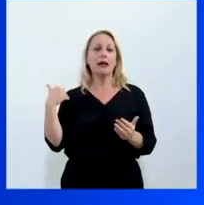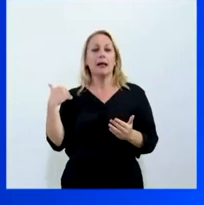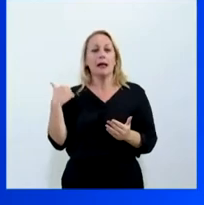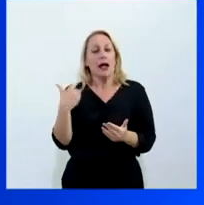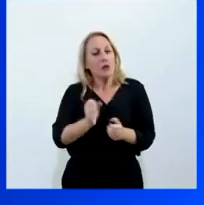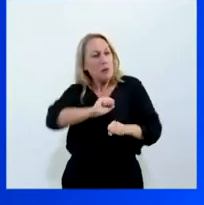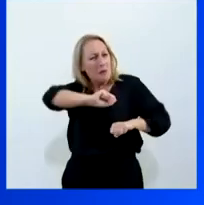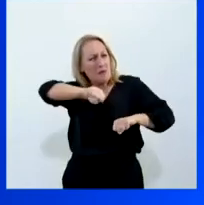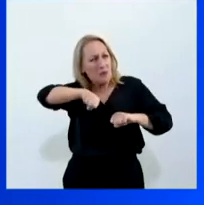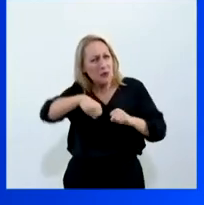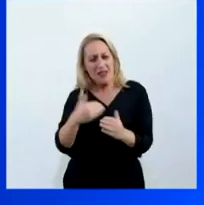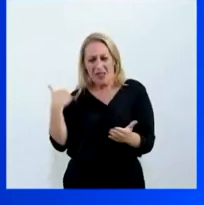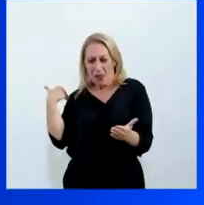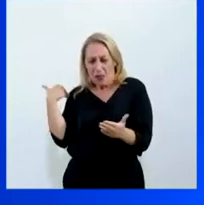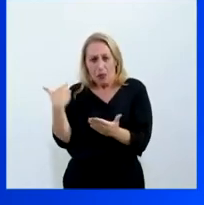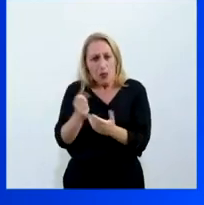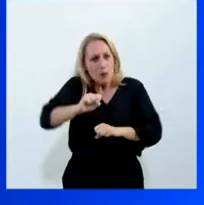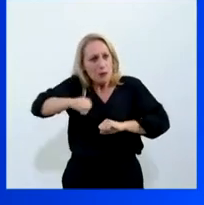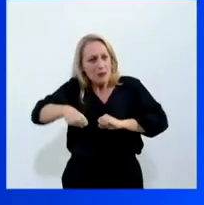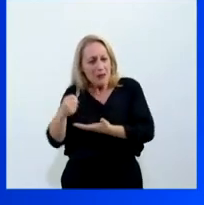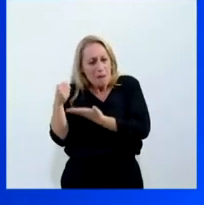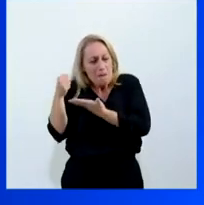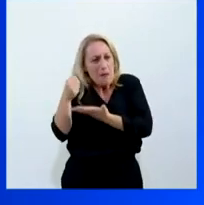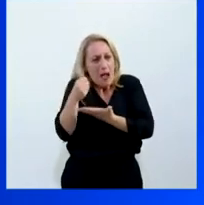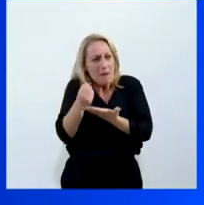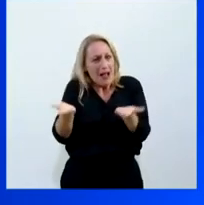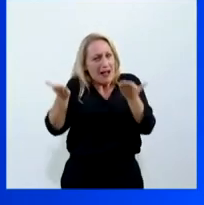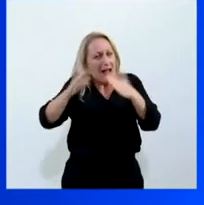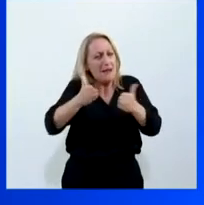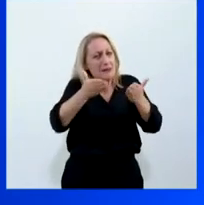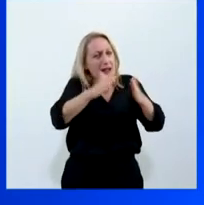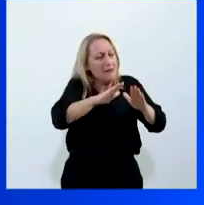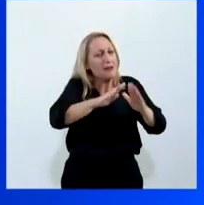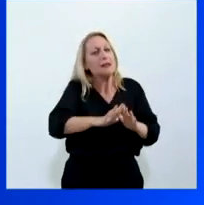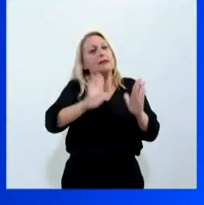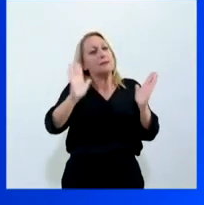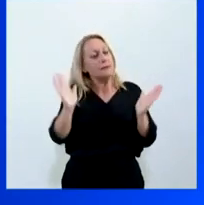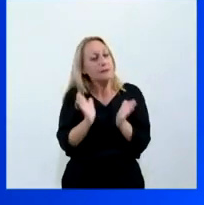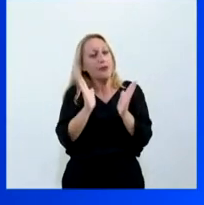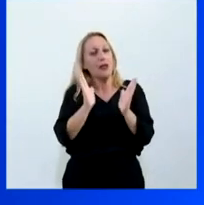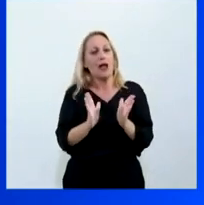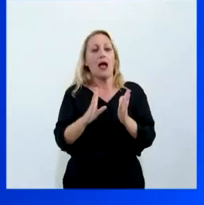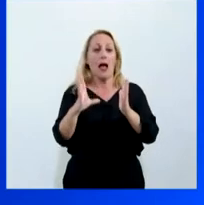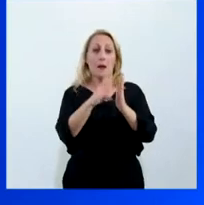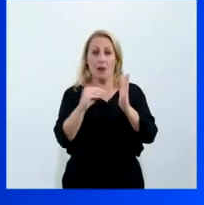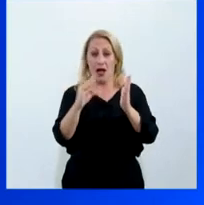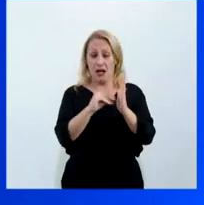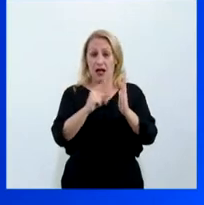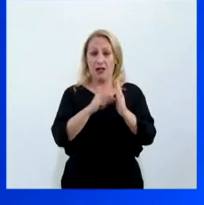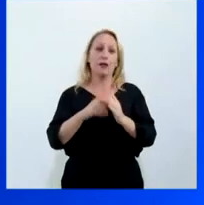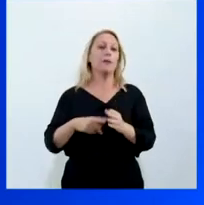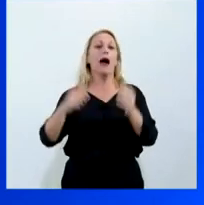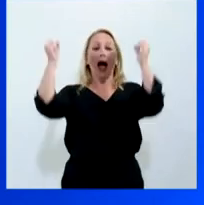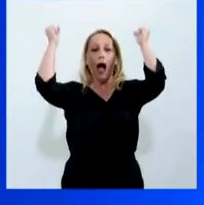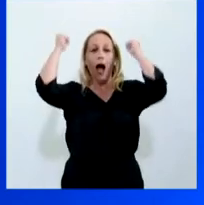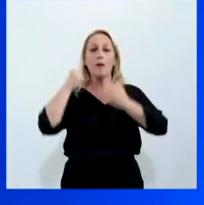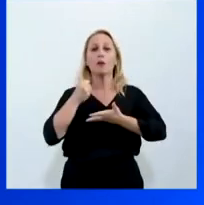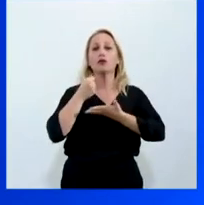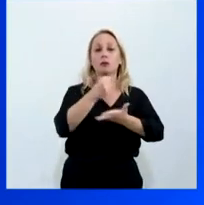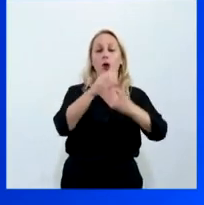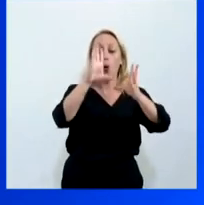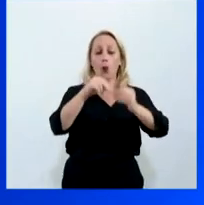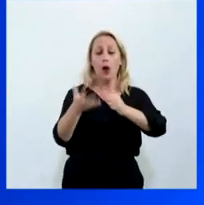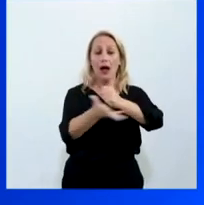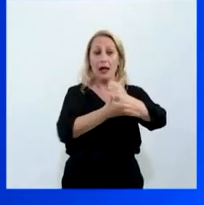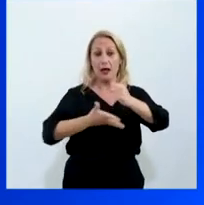μεγάλη προσπάθεια τα τελευταία χρόνια. Ενδεικτικά θέλω να σας αναφέρω ότι για τις αγροτικές αποζημιώσεις οι οποίες δόθηκαν